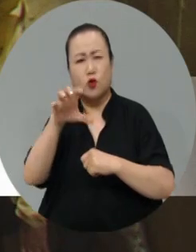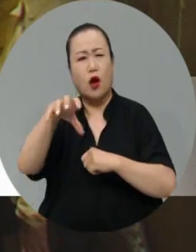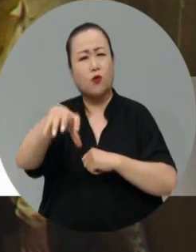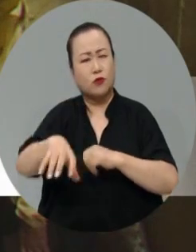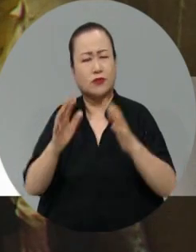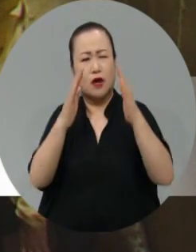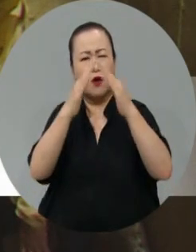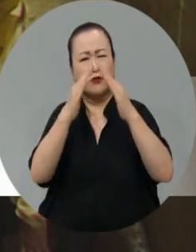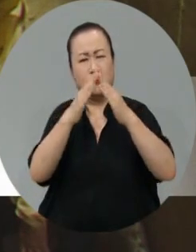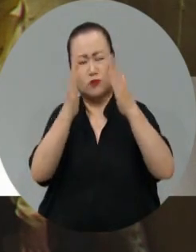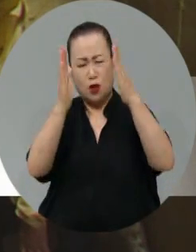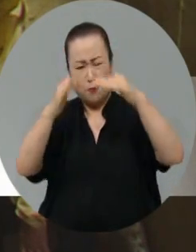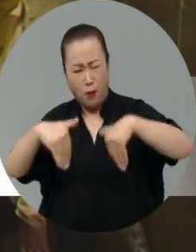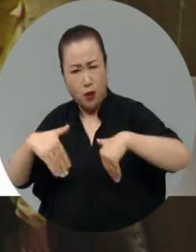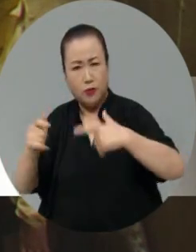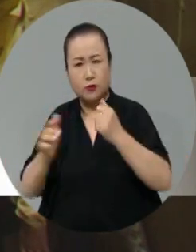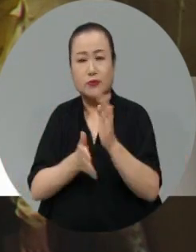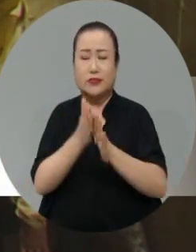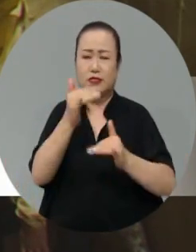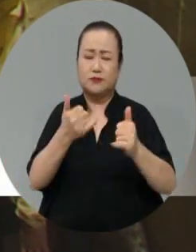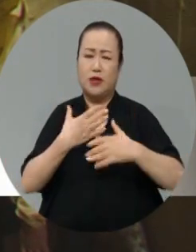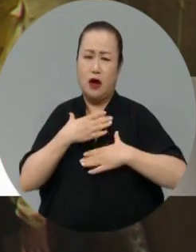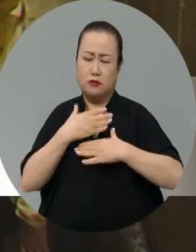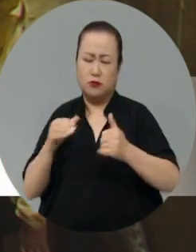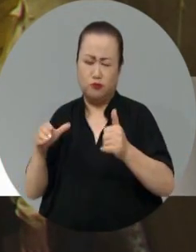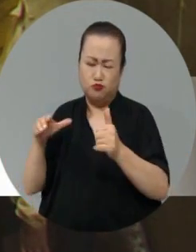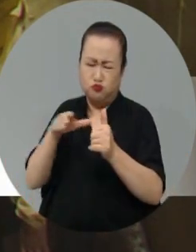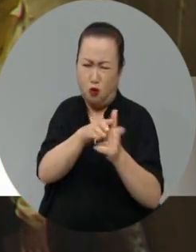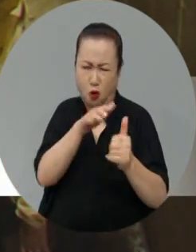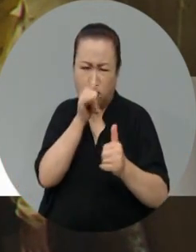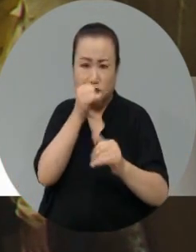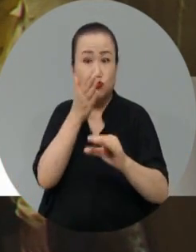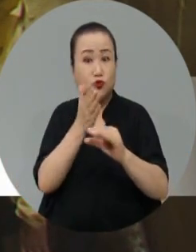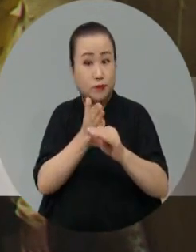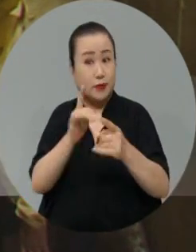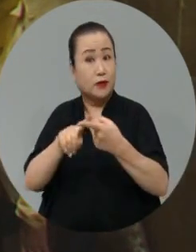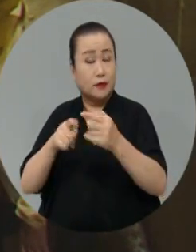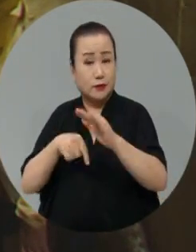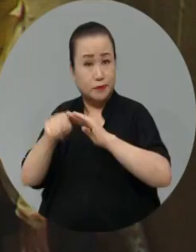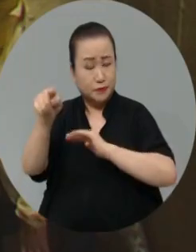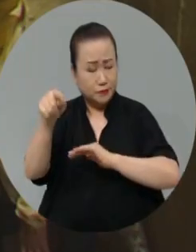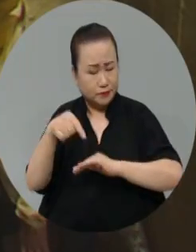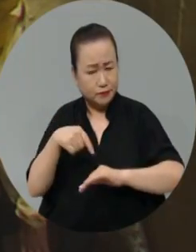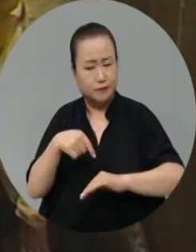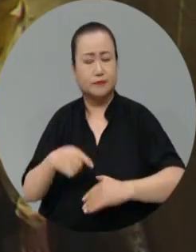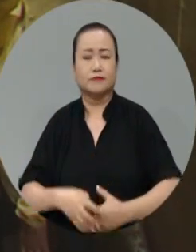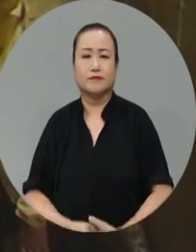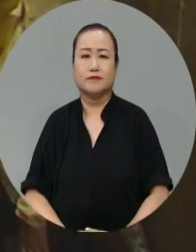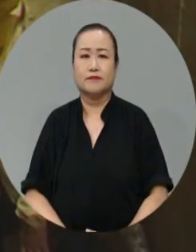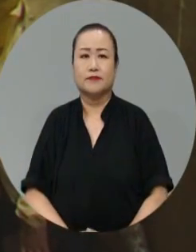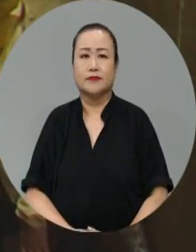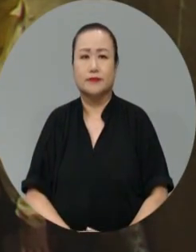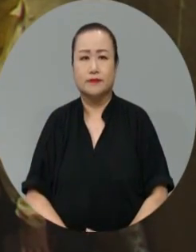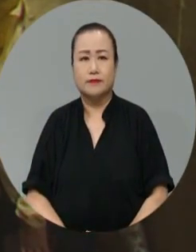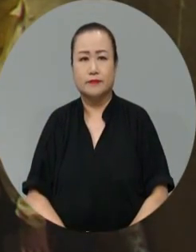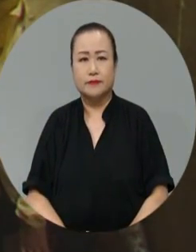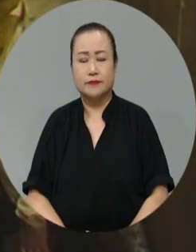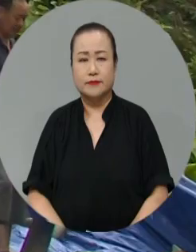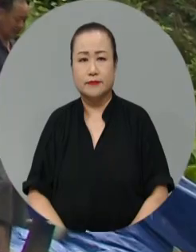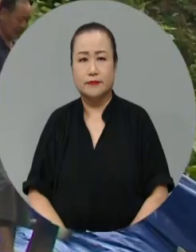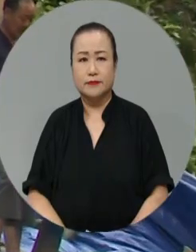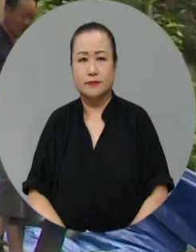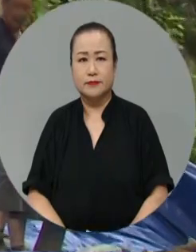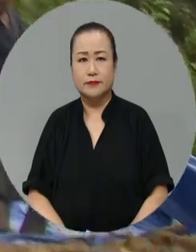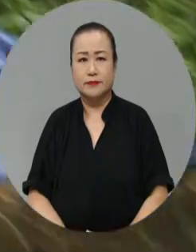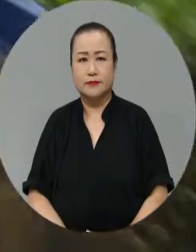있는 건축물까지 무너지며 시민들의 안전을 위협하고 있습니다. 정진영 기자가 현장 취재했습니다.